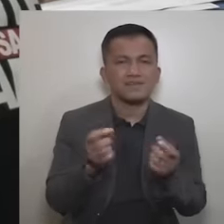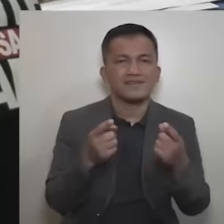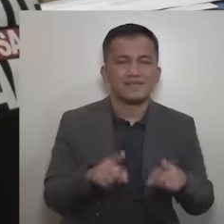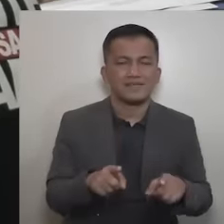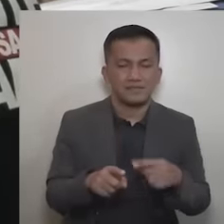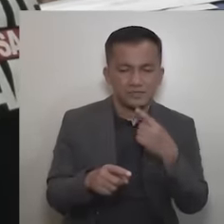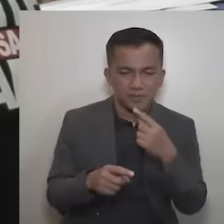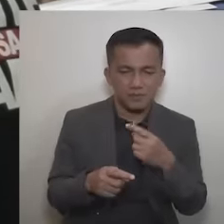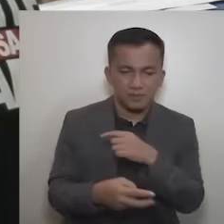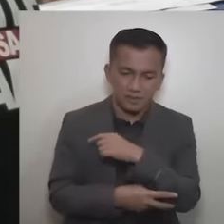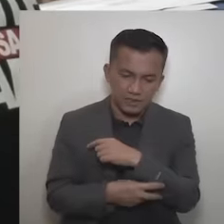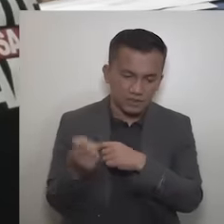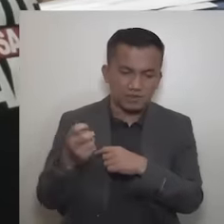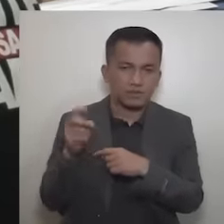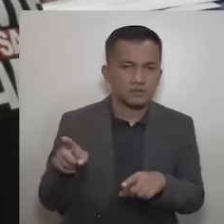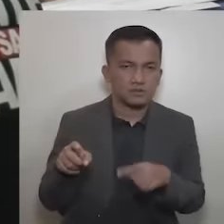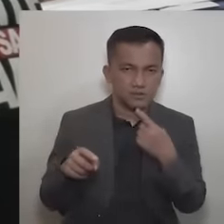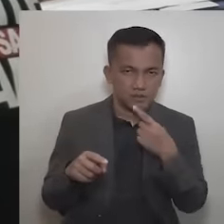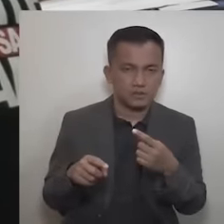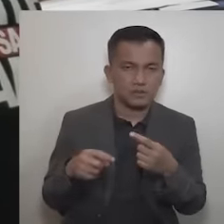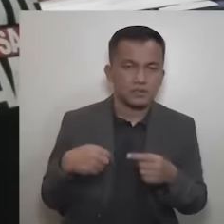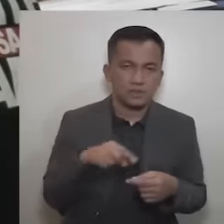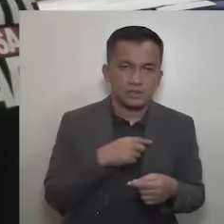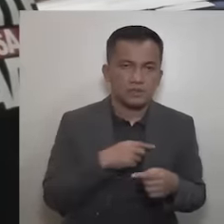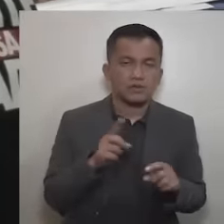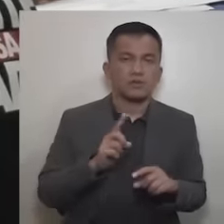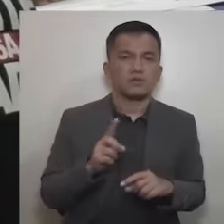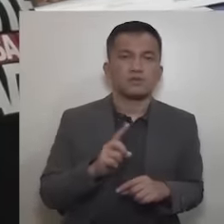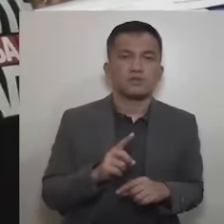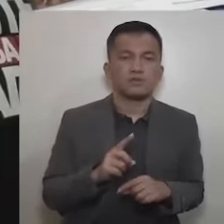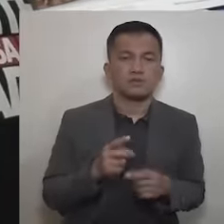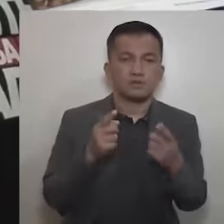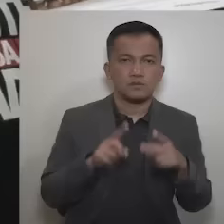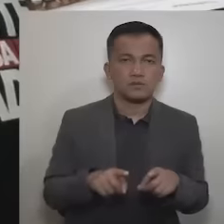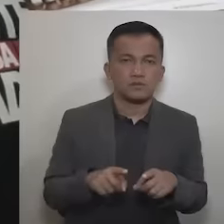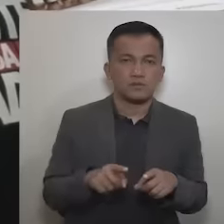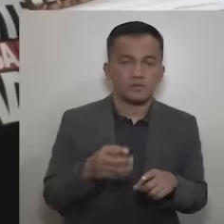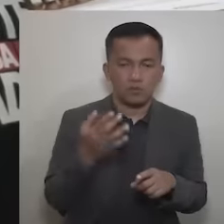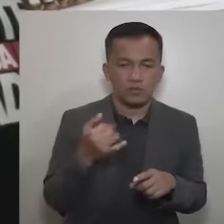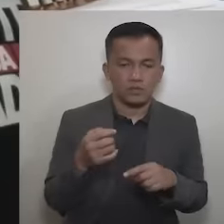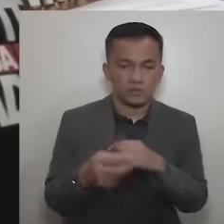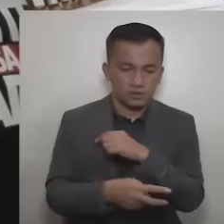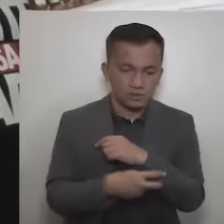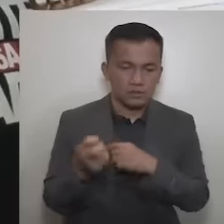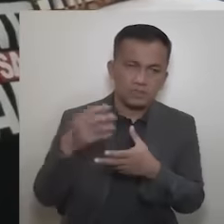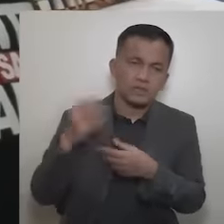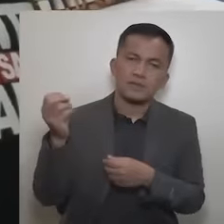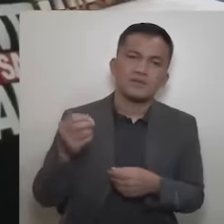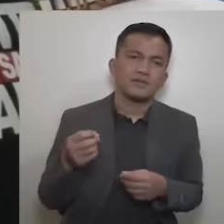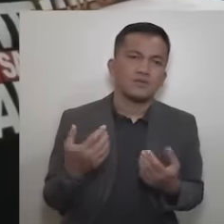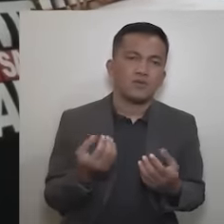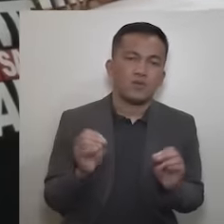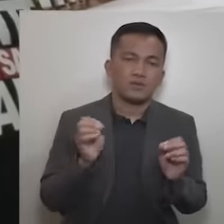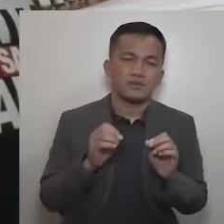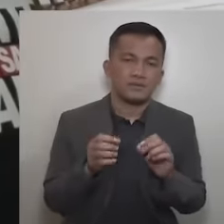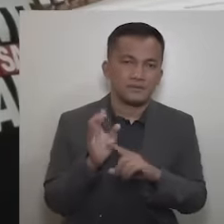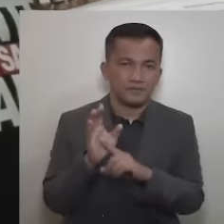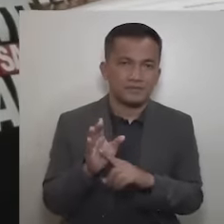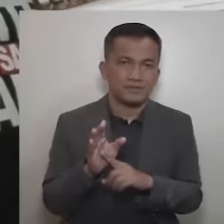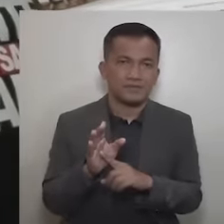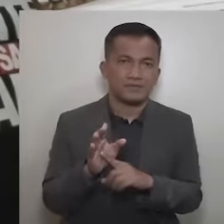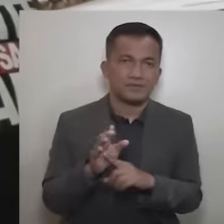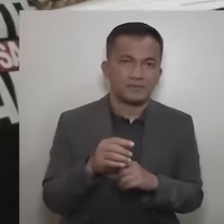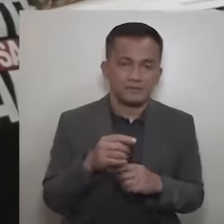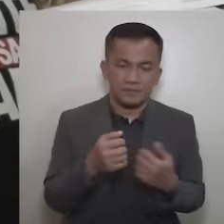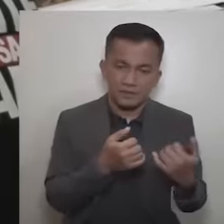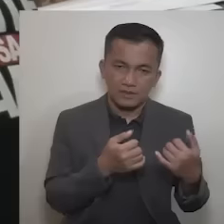sa'yo kung let's say manakaw ho yun. Sasabihin pa rin natin kung anong nangyari, ba't nanakaw yun. Wala naman mapapakita na